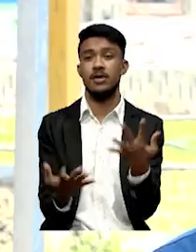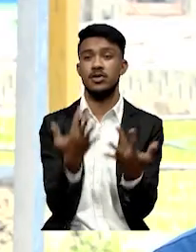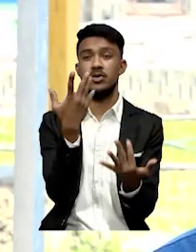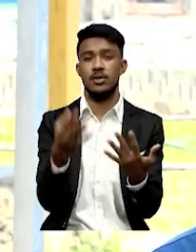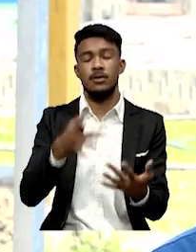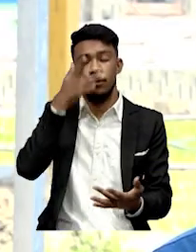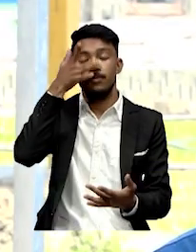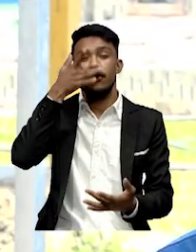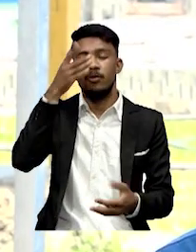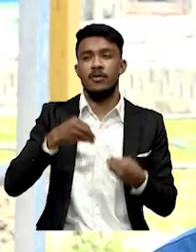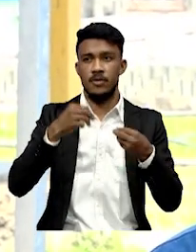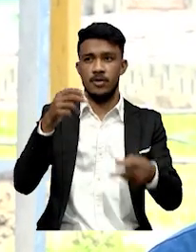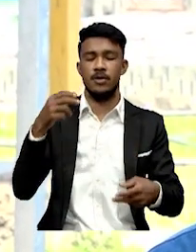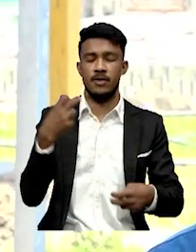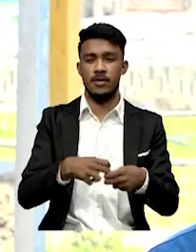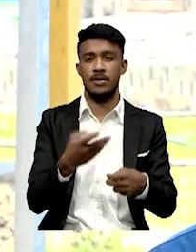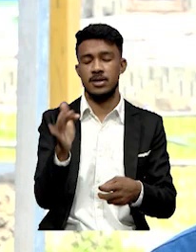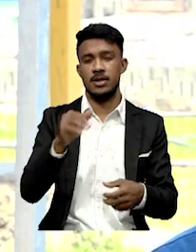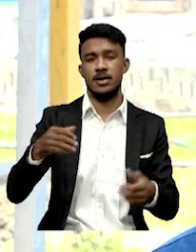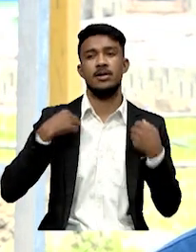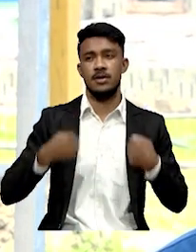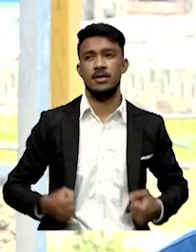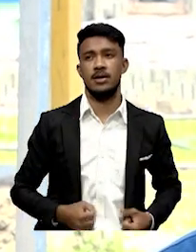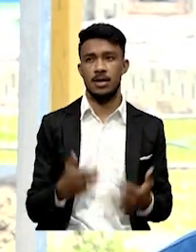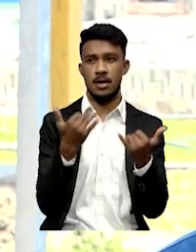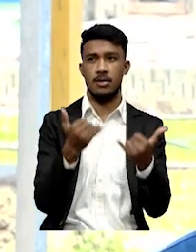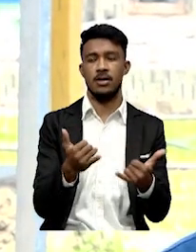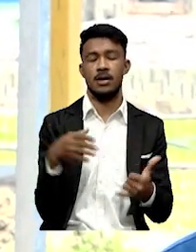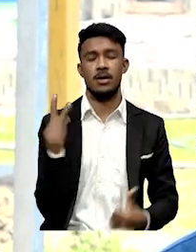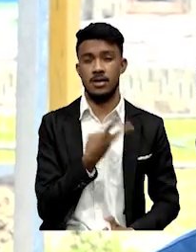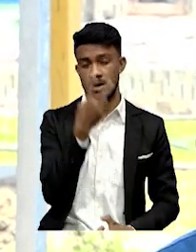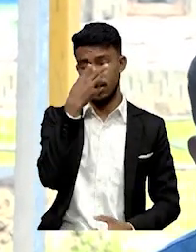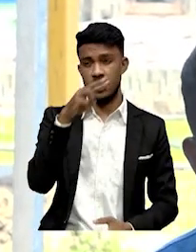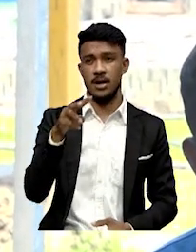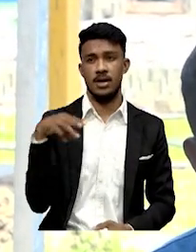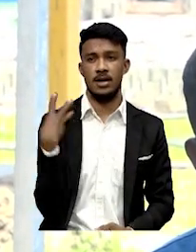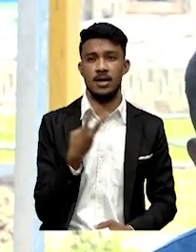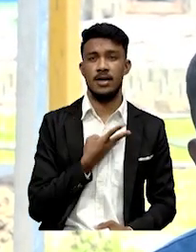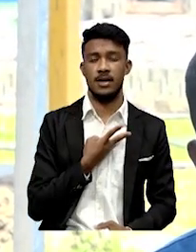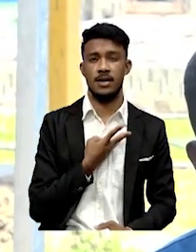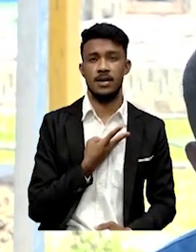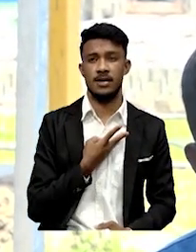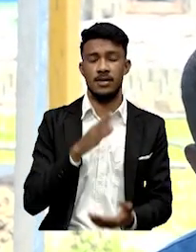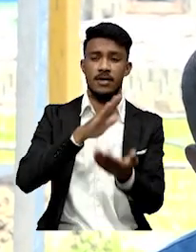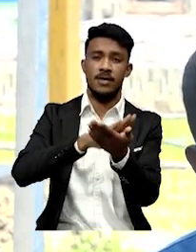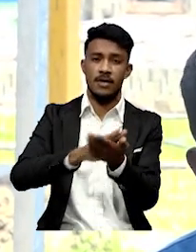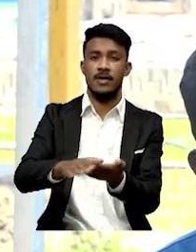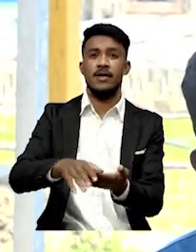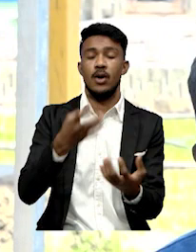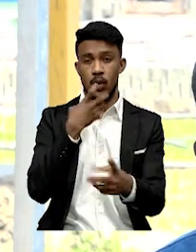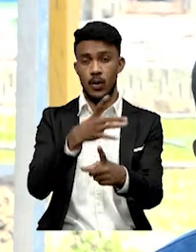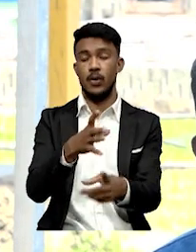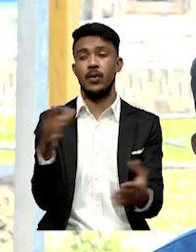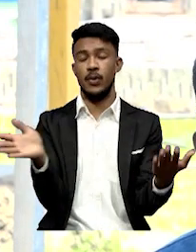is fo impacto ba Sira nia Saudi. Agora não, itaria, ita se simo a fresco. Mebe oras lang ituang,